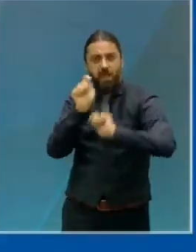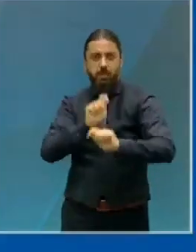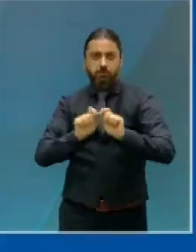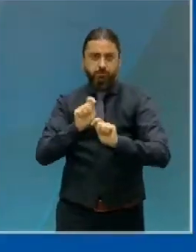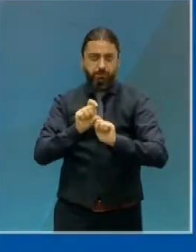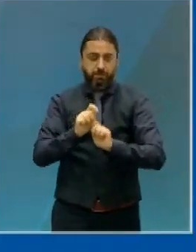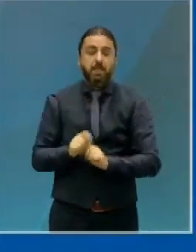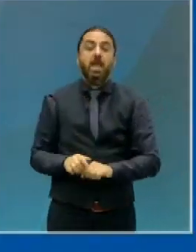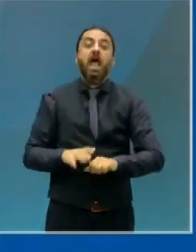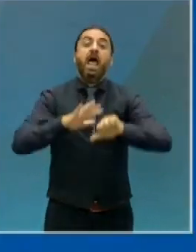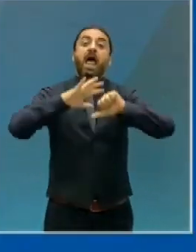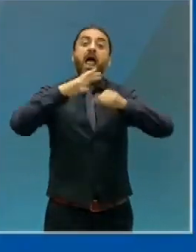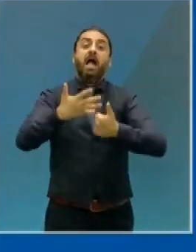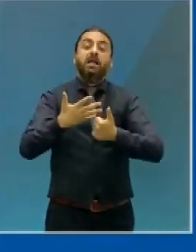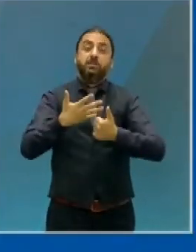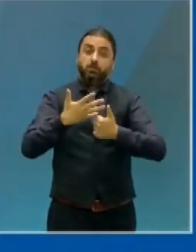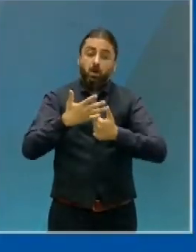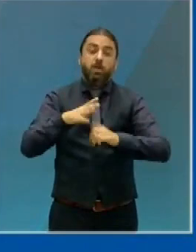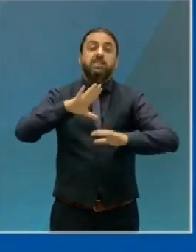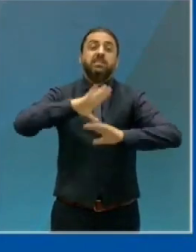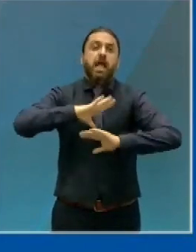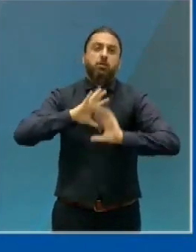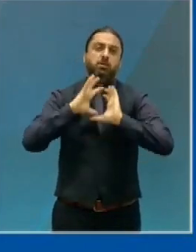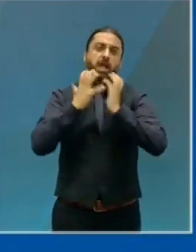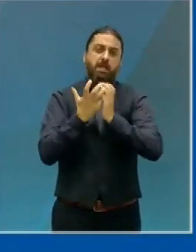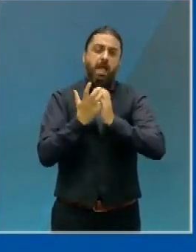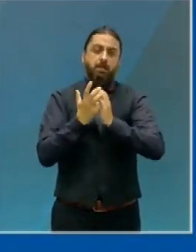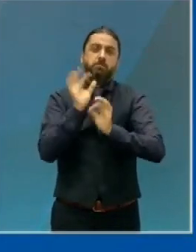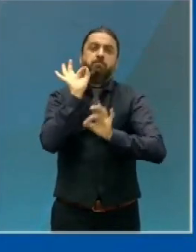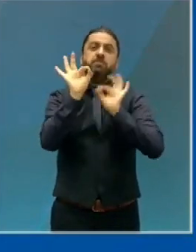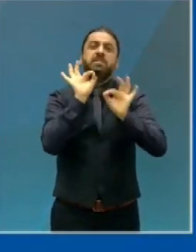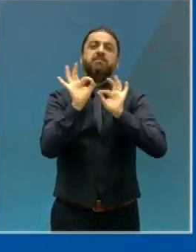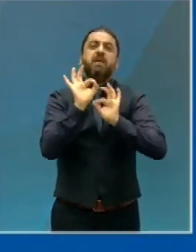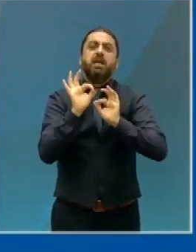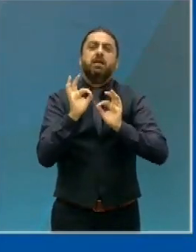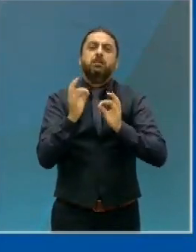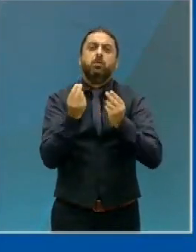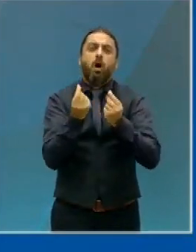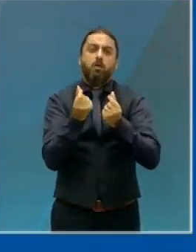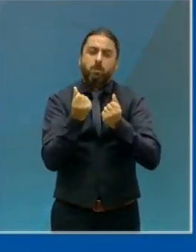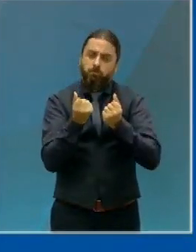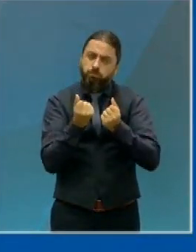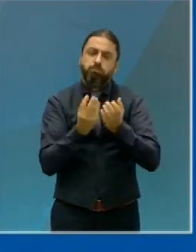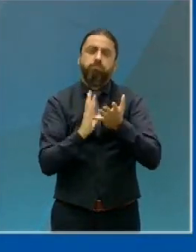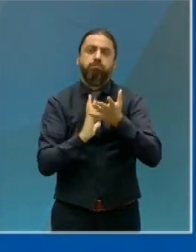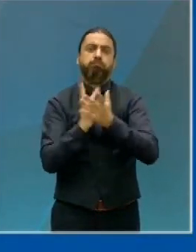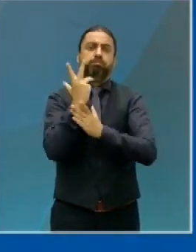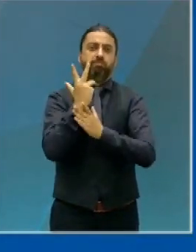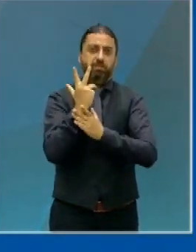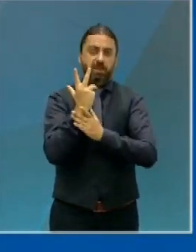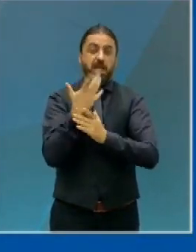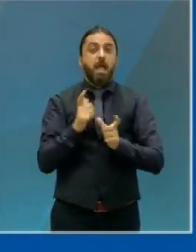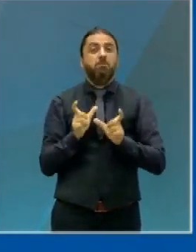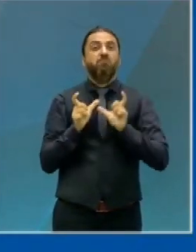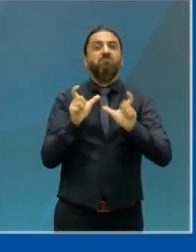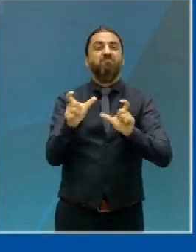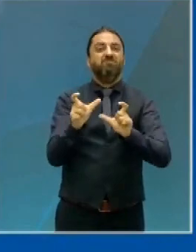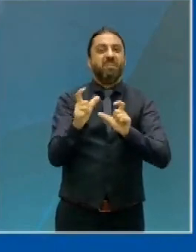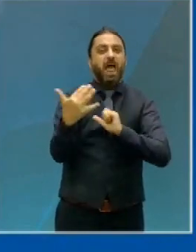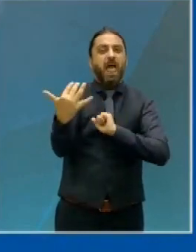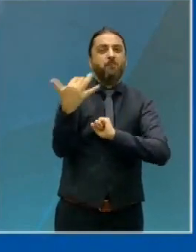δυνάμεις ενισχύουν την ψηφιακή τους λειτουργία, αλλά και τη θωράκισή τους από κυβερνοεπιθέσεις υβριδικού